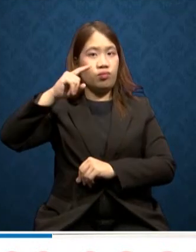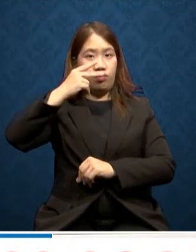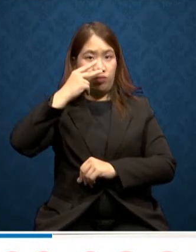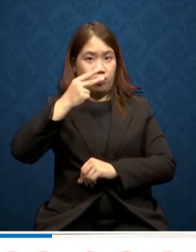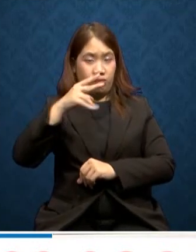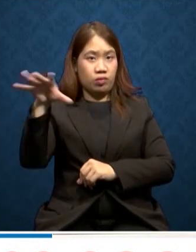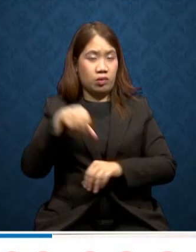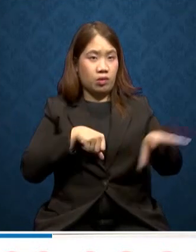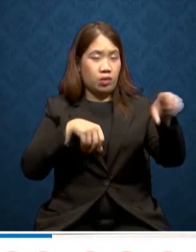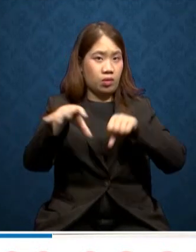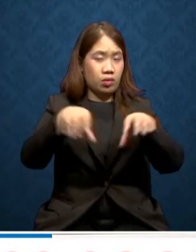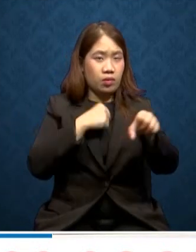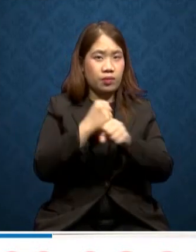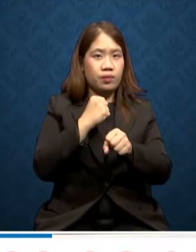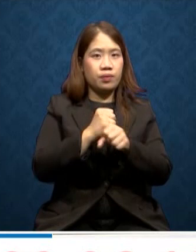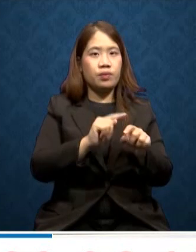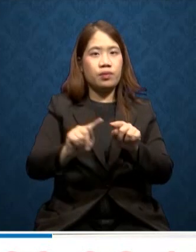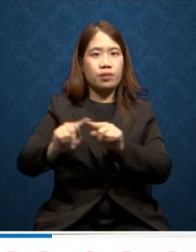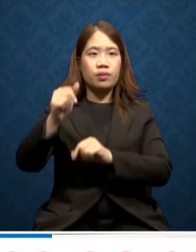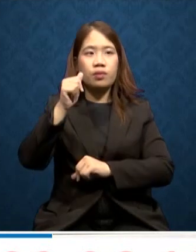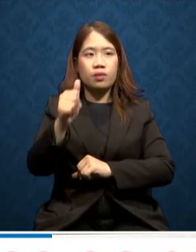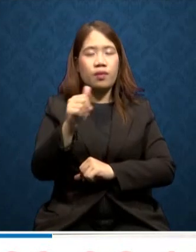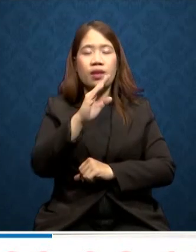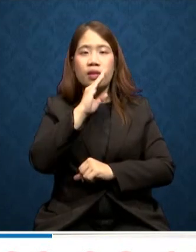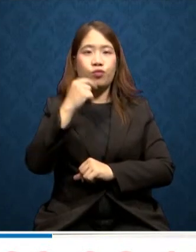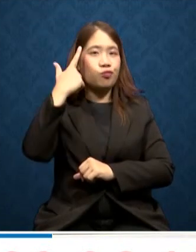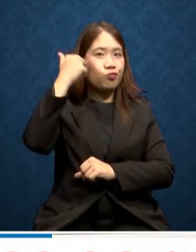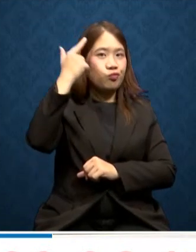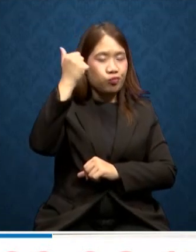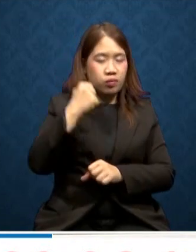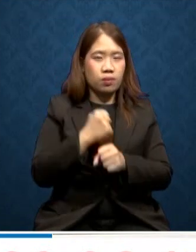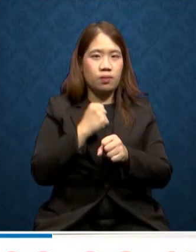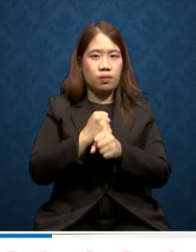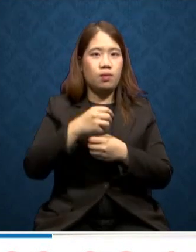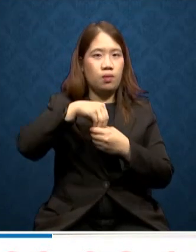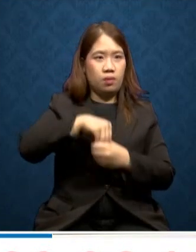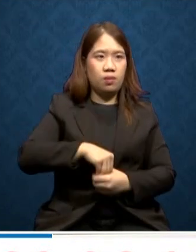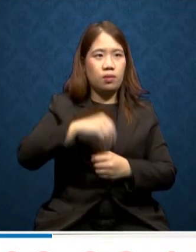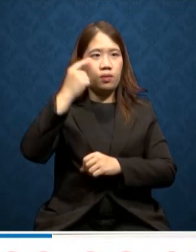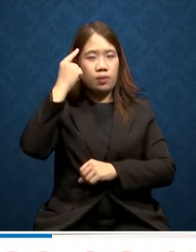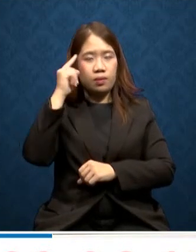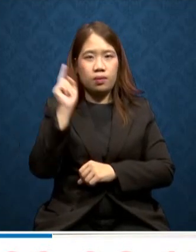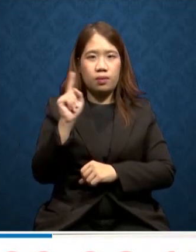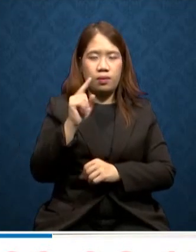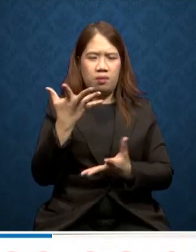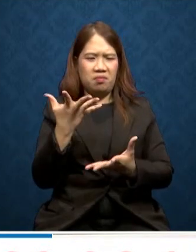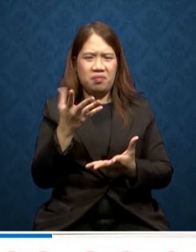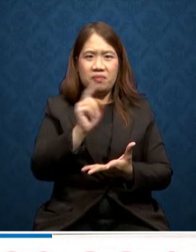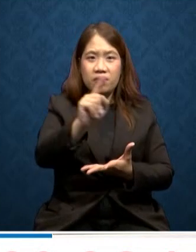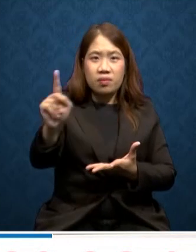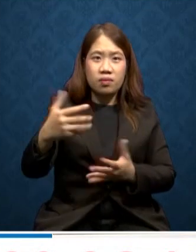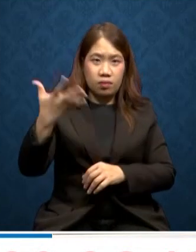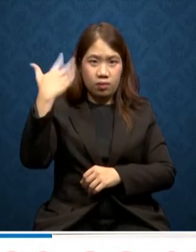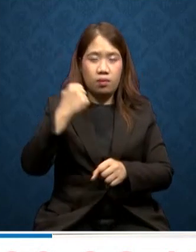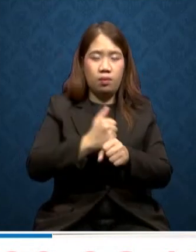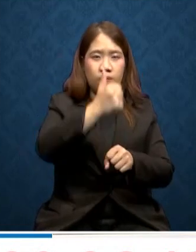างๆไปเอาหัวกะทิไปทั้งนั้นเลยนะครับพอเป็นหัวกะทิไปอยู่สักพักหนึ่งไม่รู้เป็นอะไรก็ไม่ทราบได้จากเดิมเคยทำ